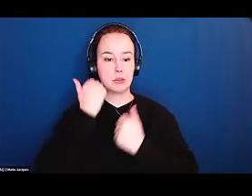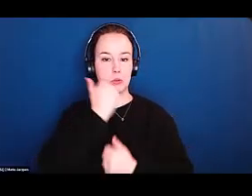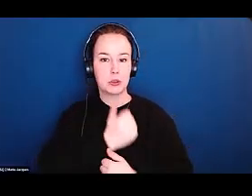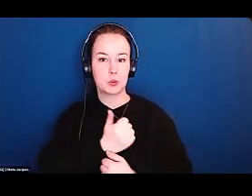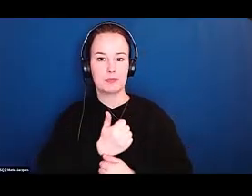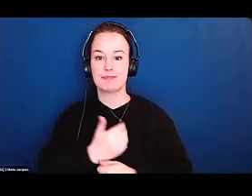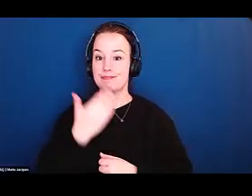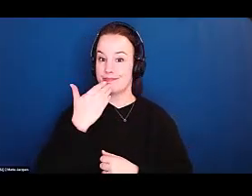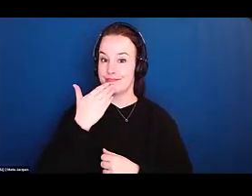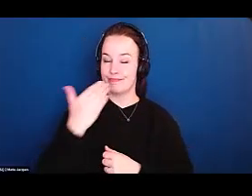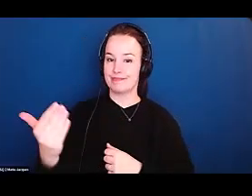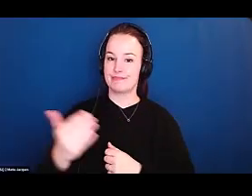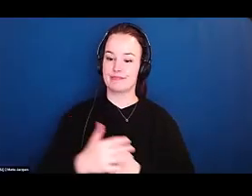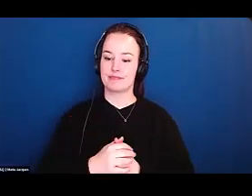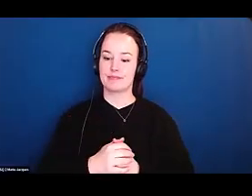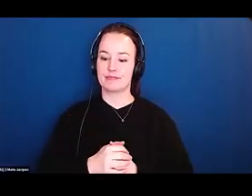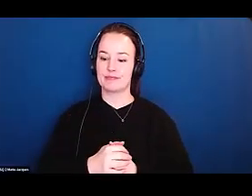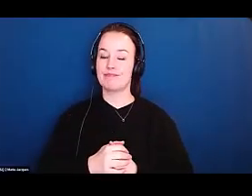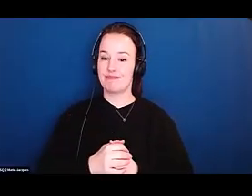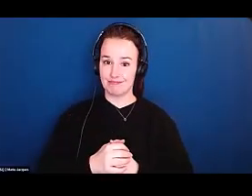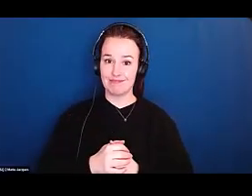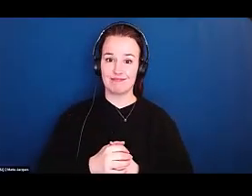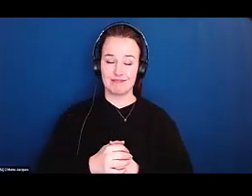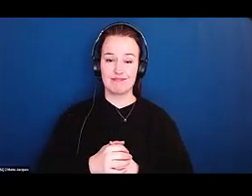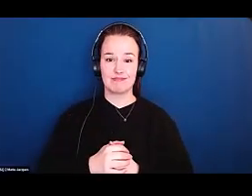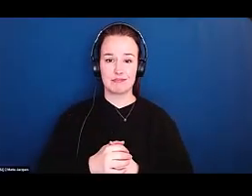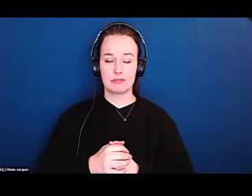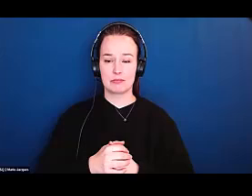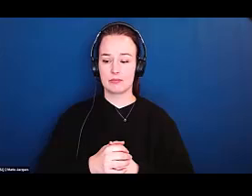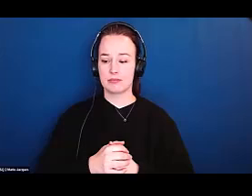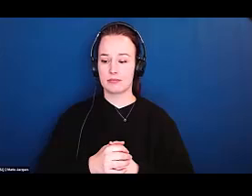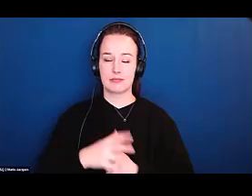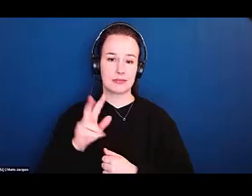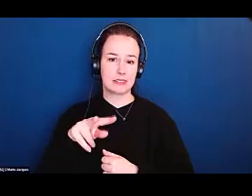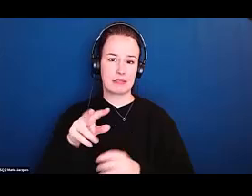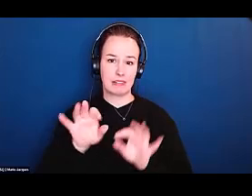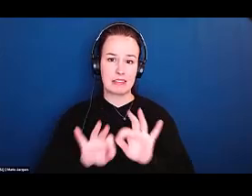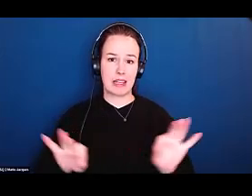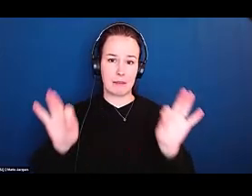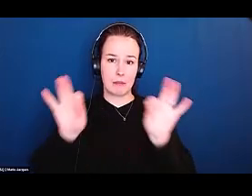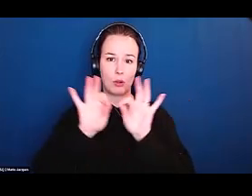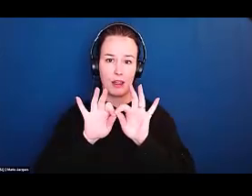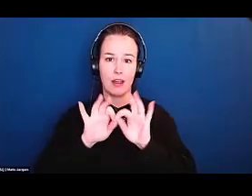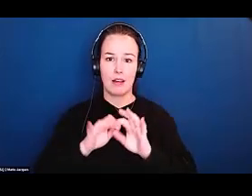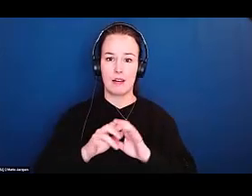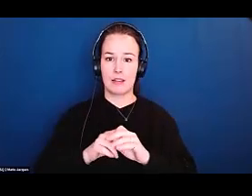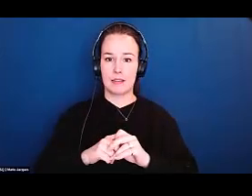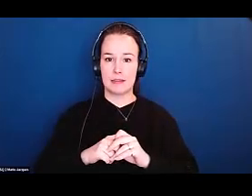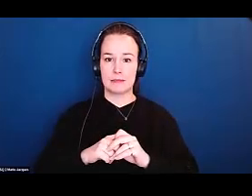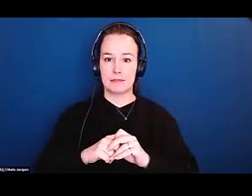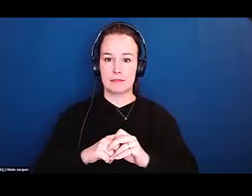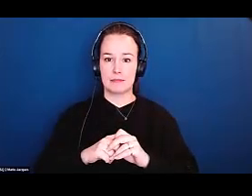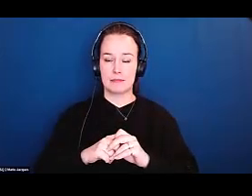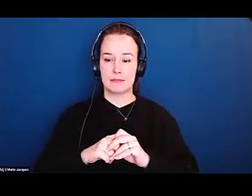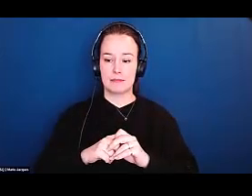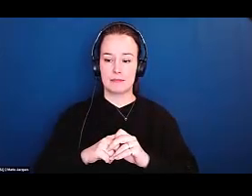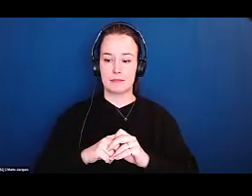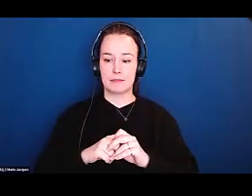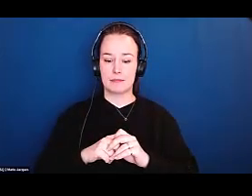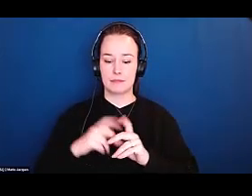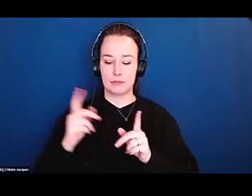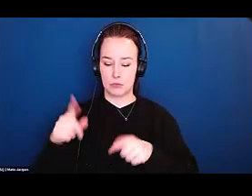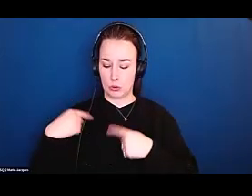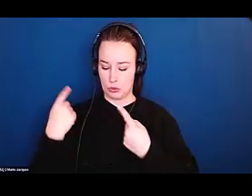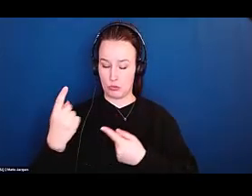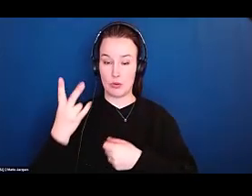vie quotidienne. Merci, Lindy. Oui, c'est un travail très important. Et